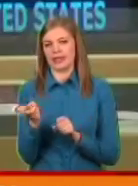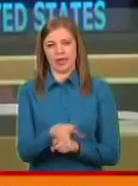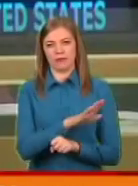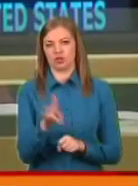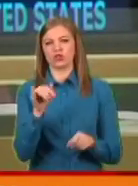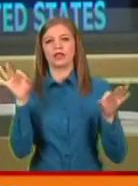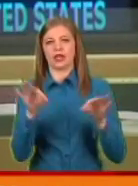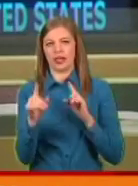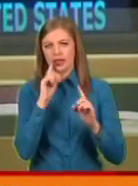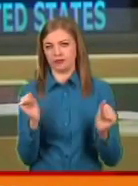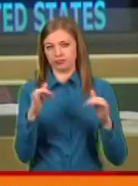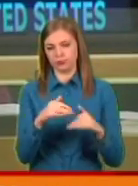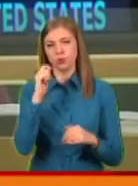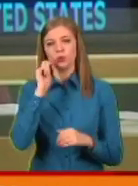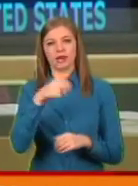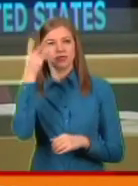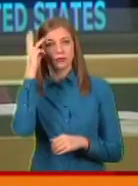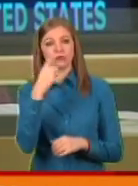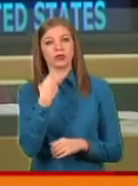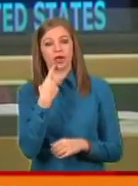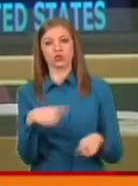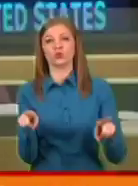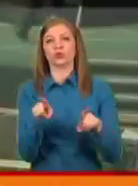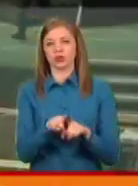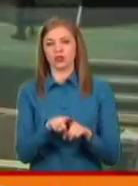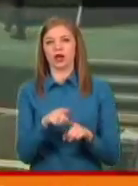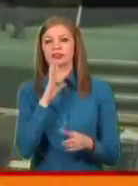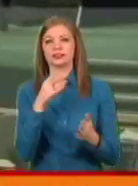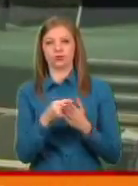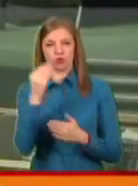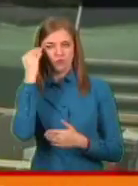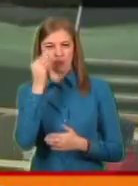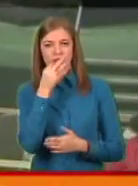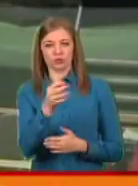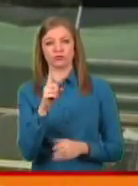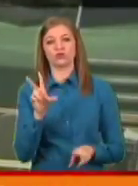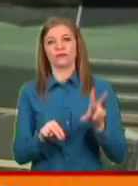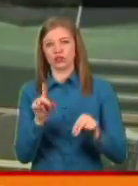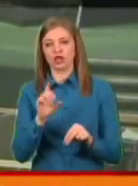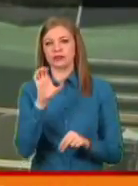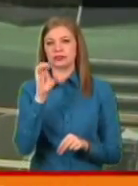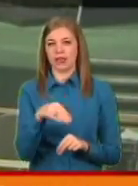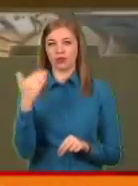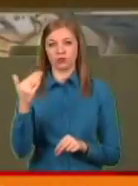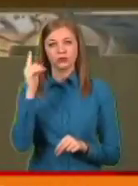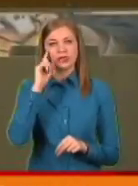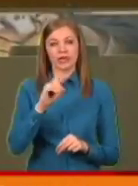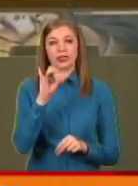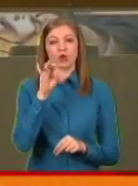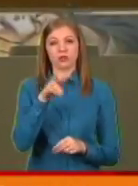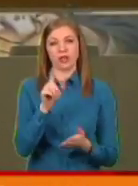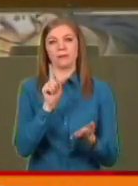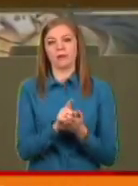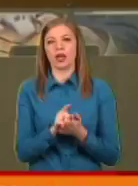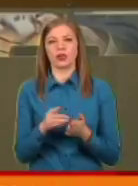на екстрену асамблею. Українські дипломати кажуть, так висловили свою позицію, адже вважають, статус Єрусалима має